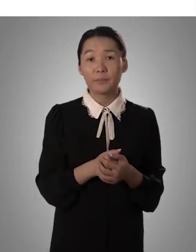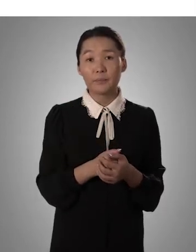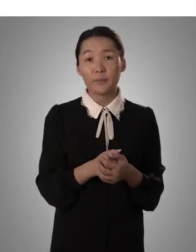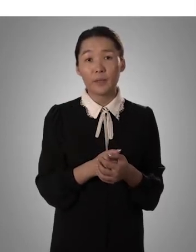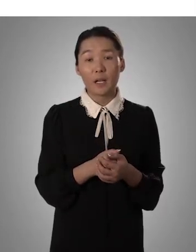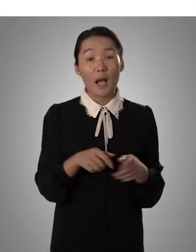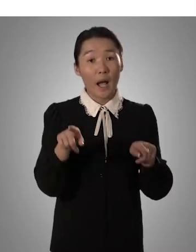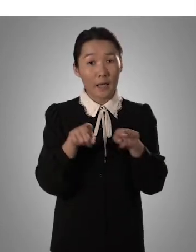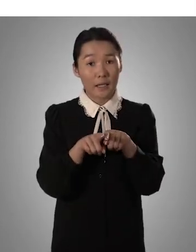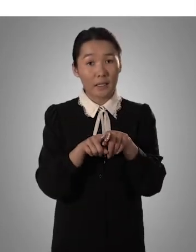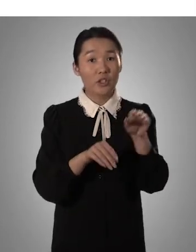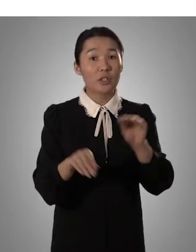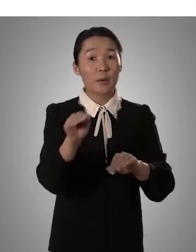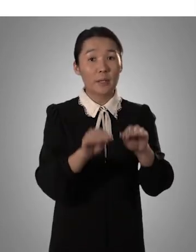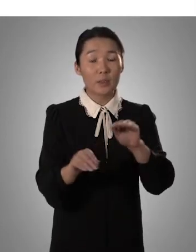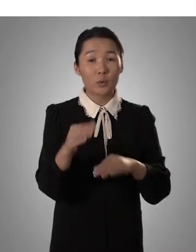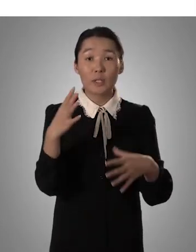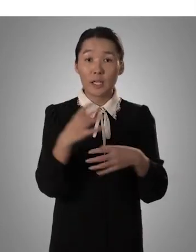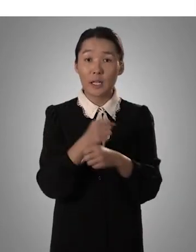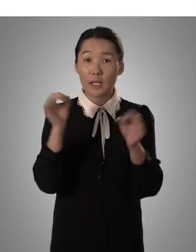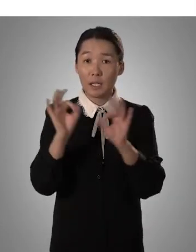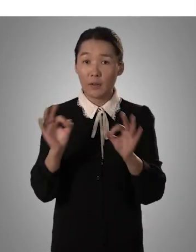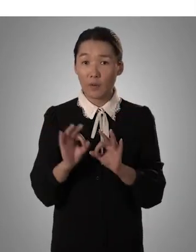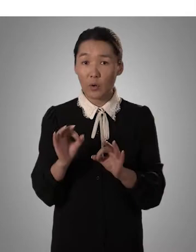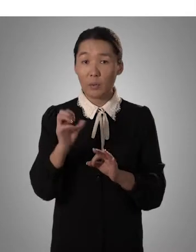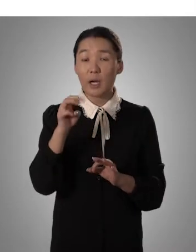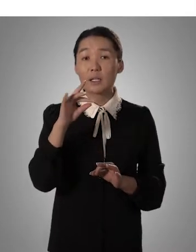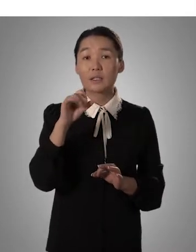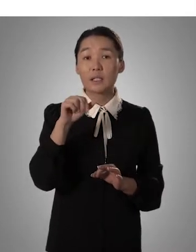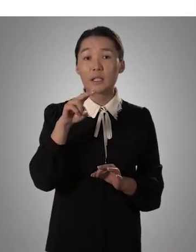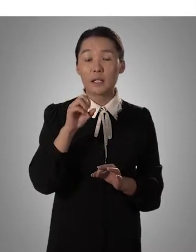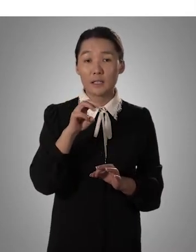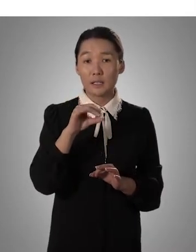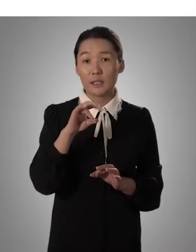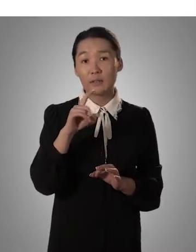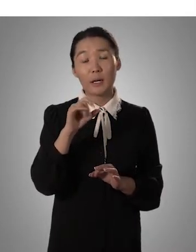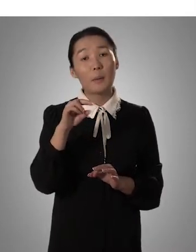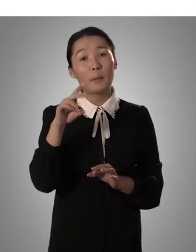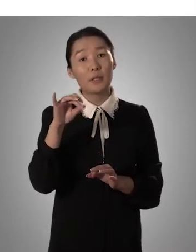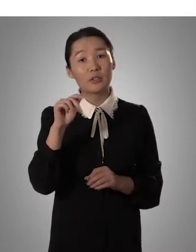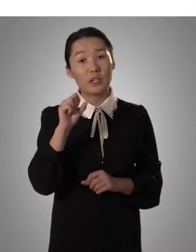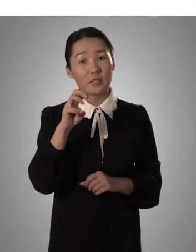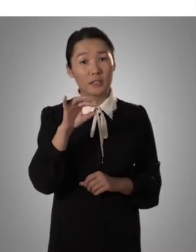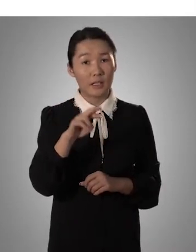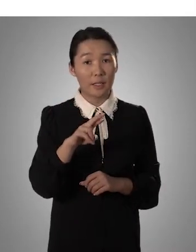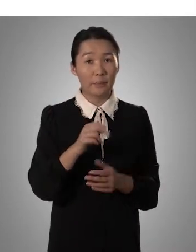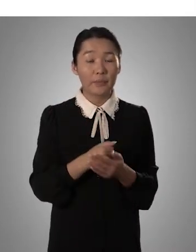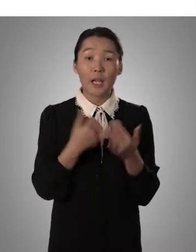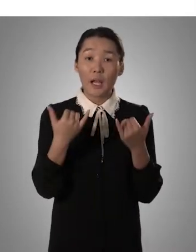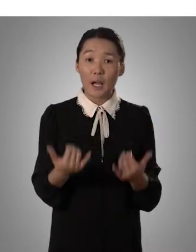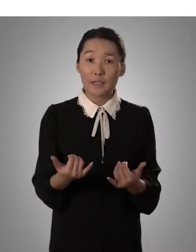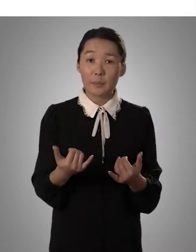аналогично образуется и краткая форма страдательного причастия а теперь